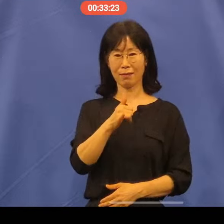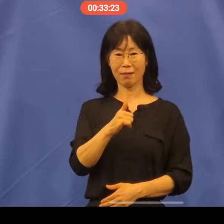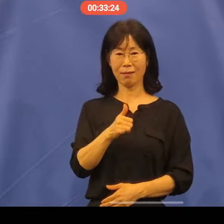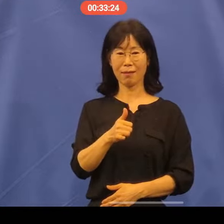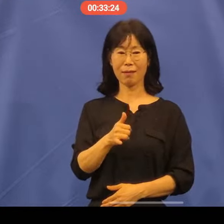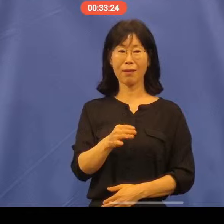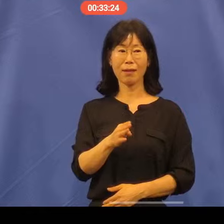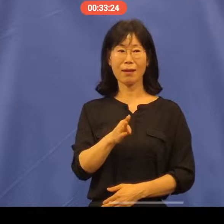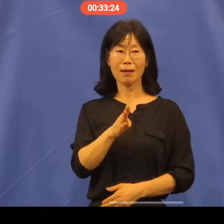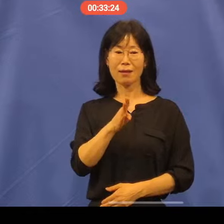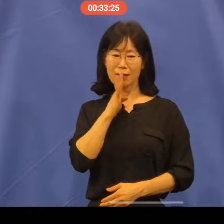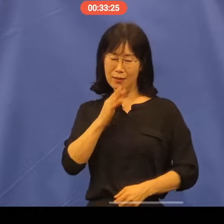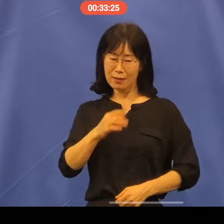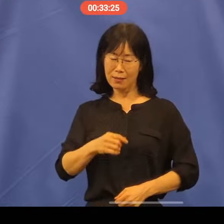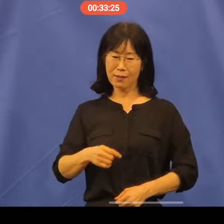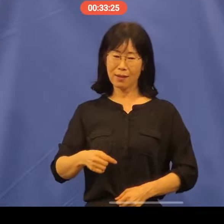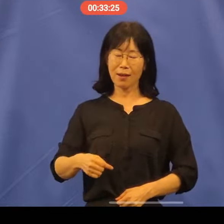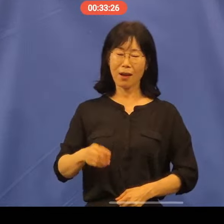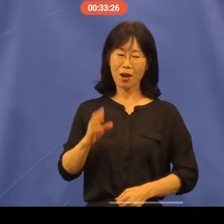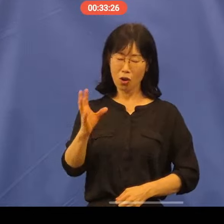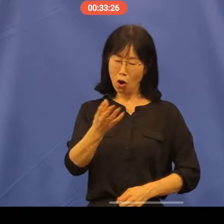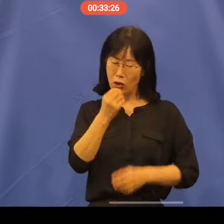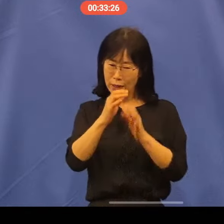진짜 회개해야 될 사람은 회개를 안 해요.